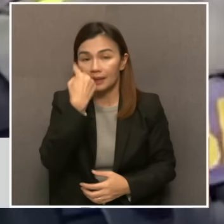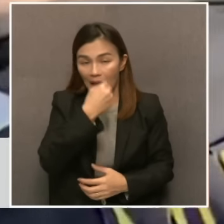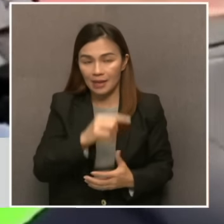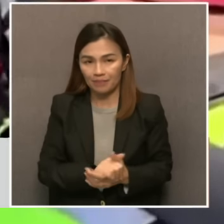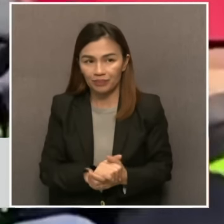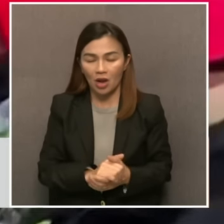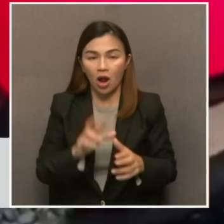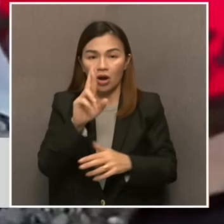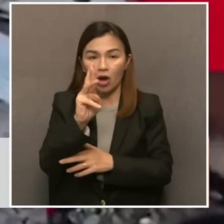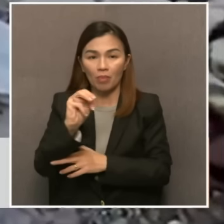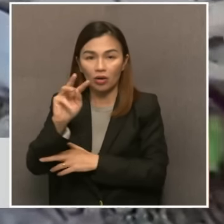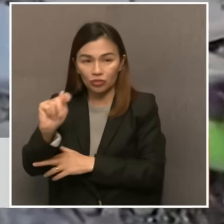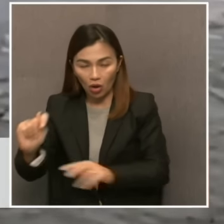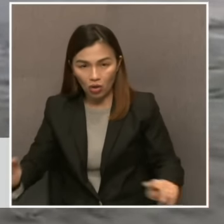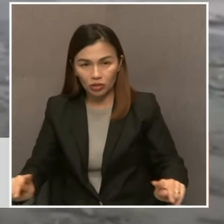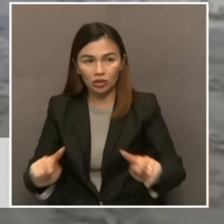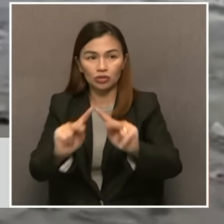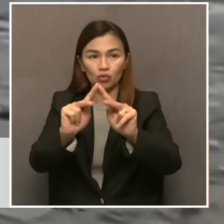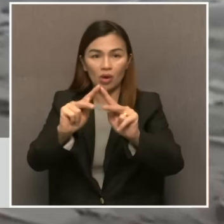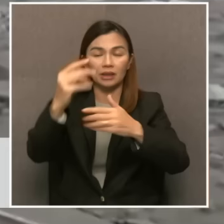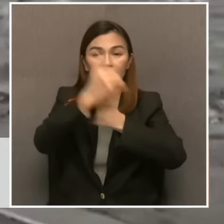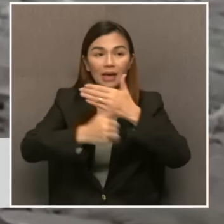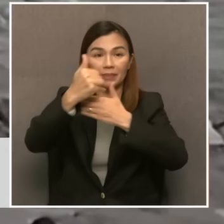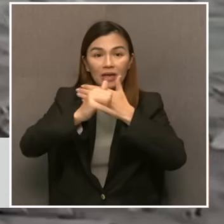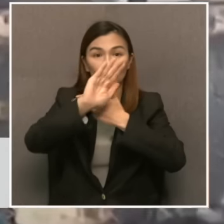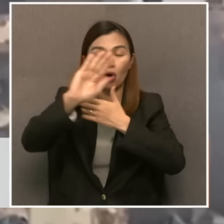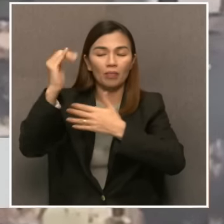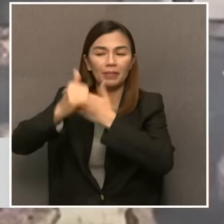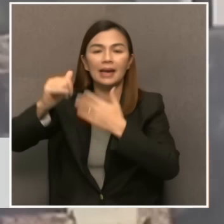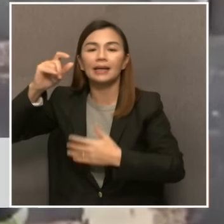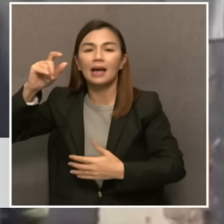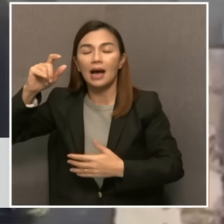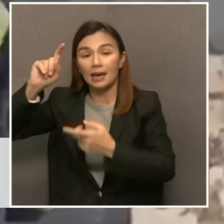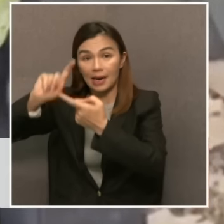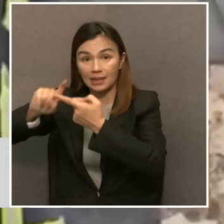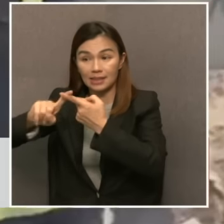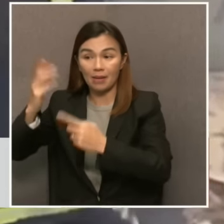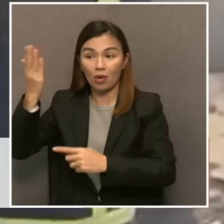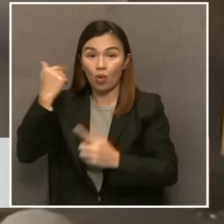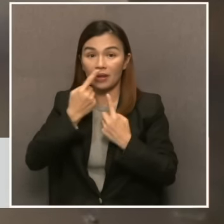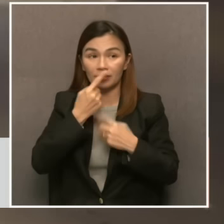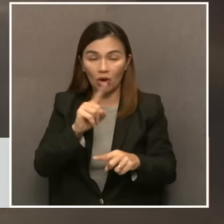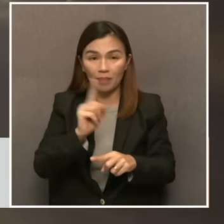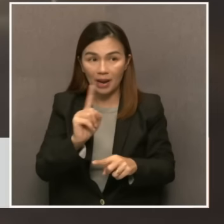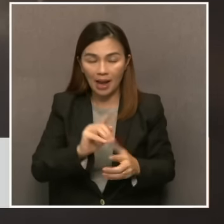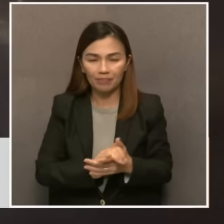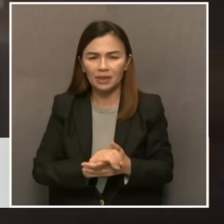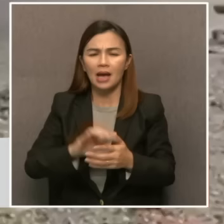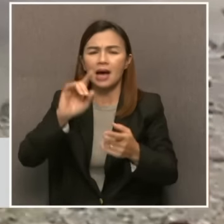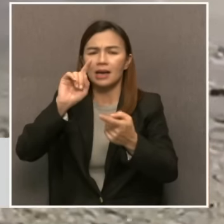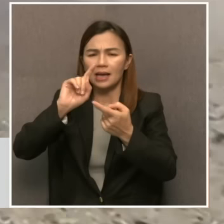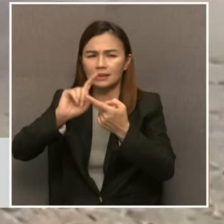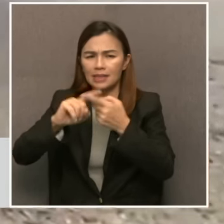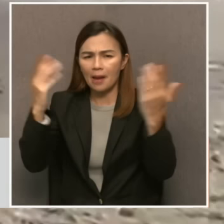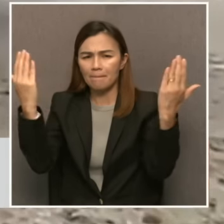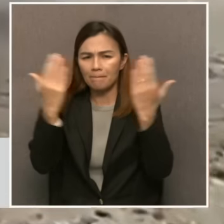รัฐมนตรีช่วยว่าการกระทรวงต่างประเทศรัสเซียที่ออกมาระบุเมื่อวานนี้รัสเซียอาจจะเปลี่ยนใจเปลี่ยนหลักการ